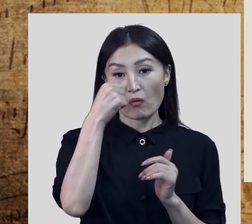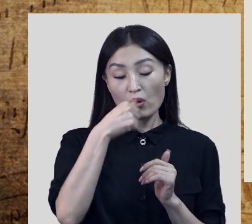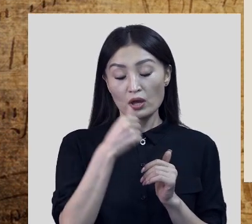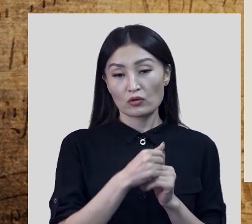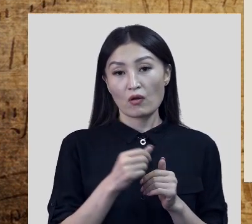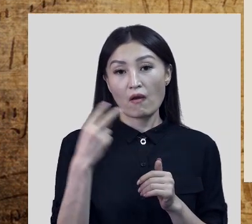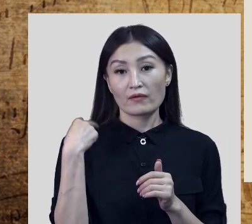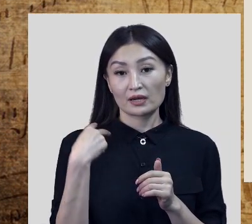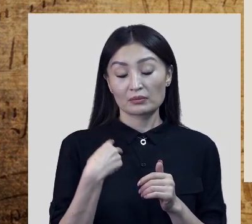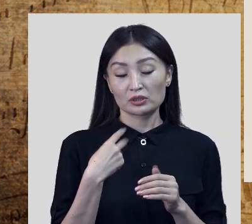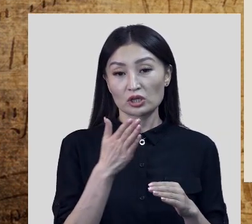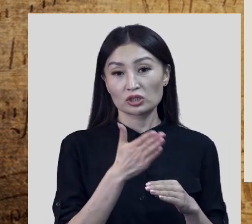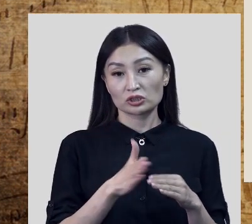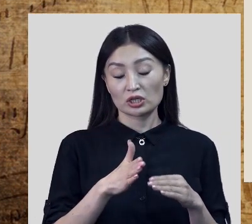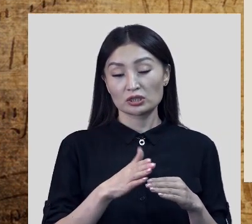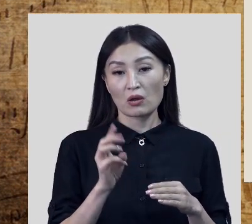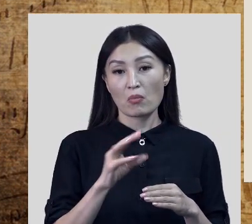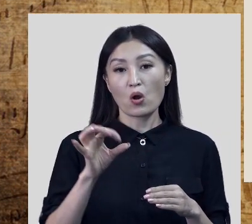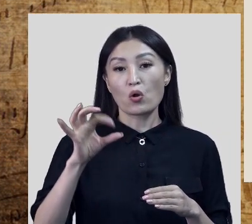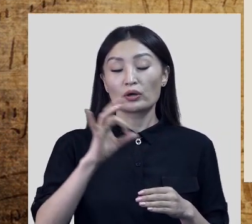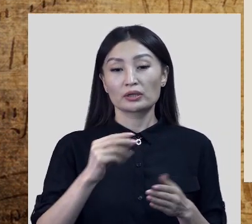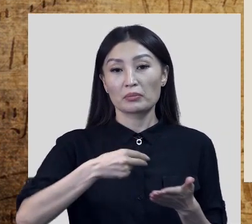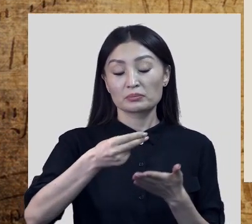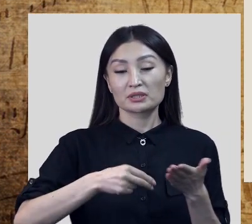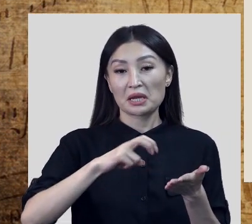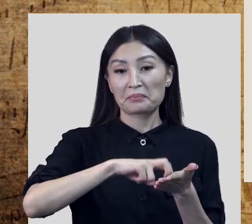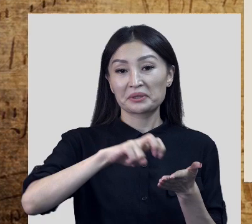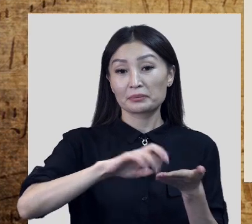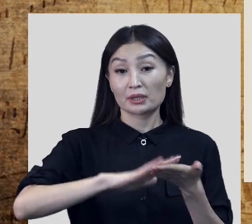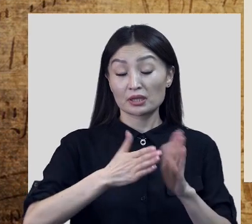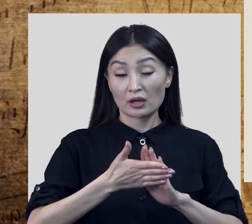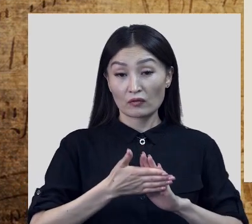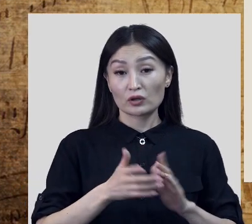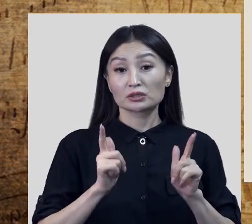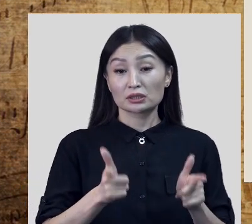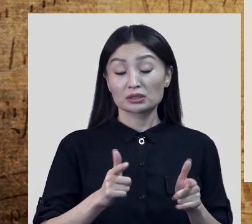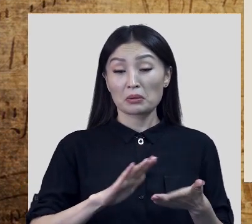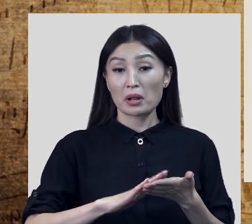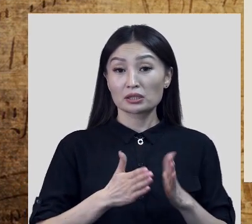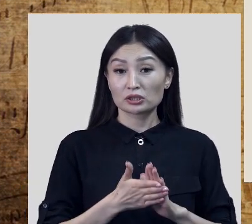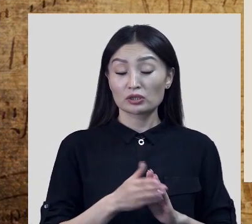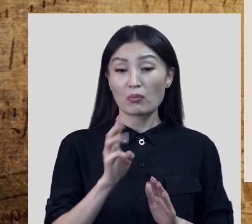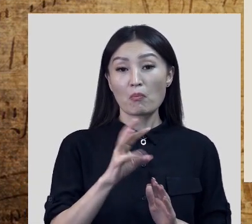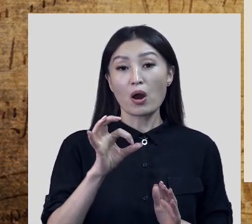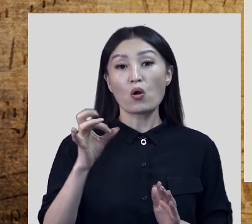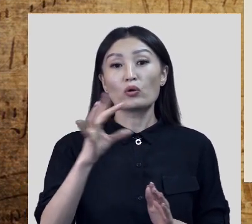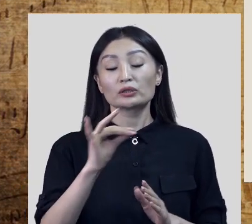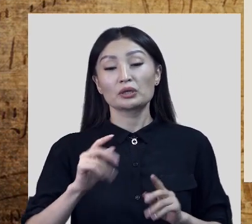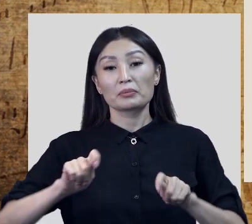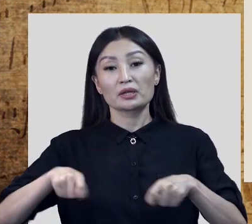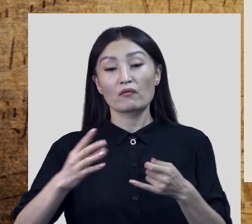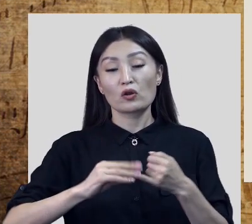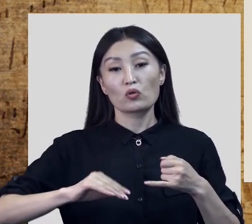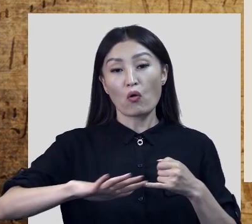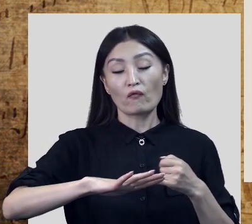великобритания часть вождей племен маури подписали письменный договор в соответствии с положениями которого маури передавали новую зеландию